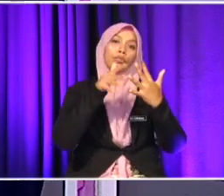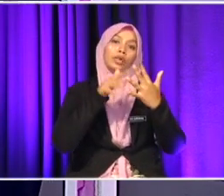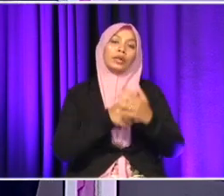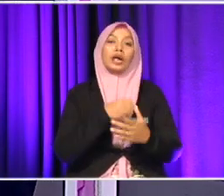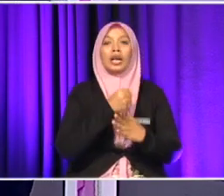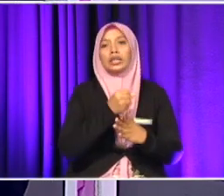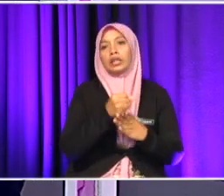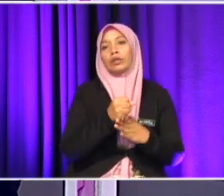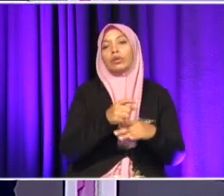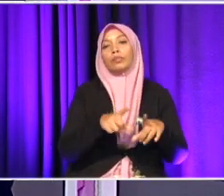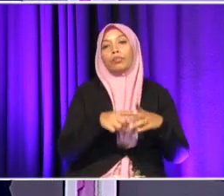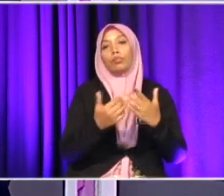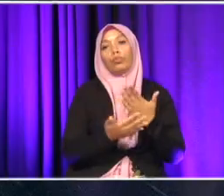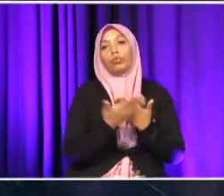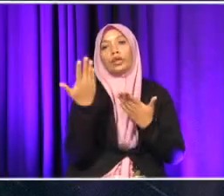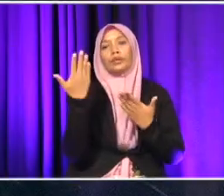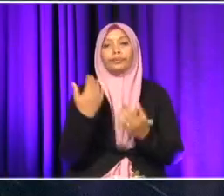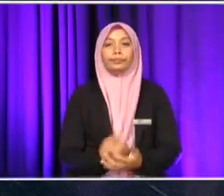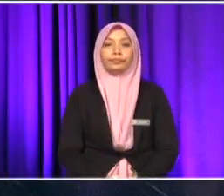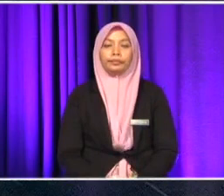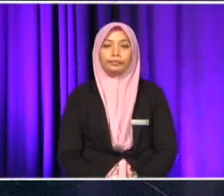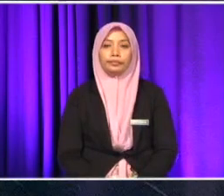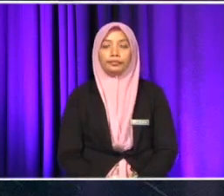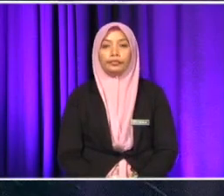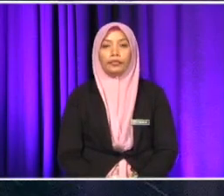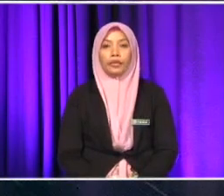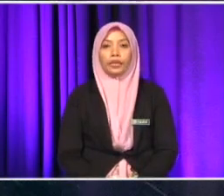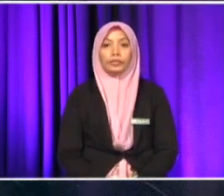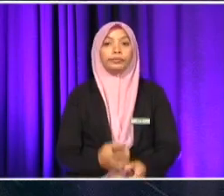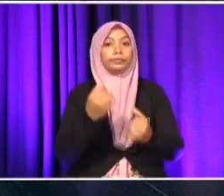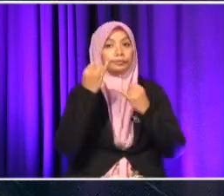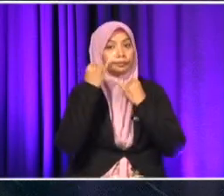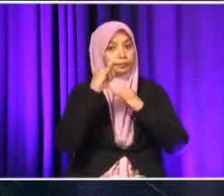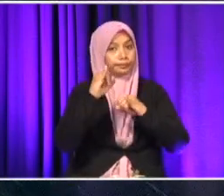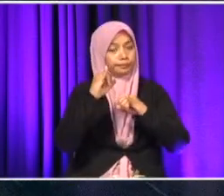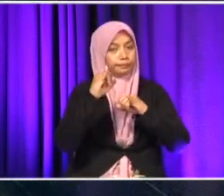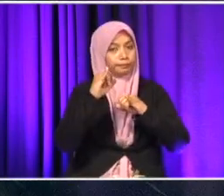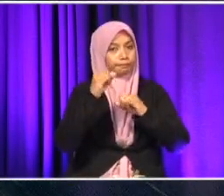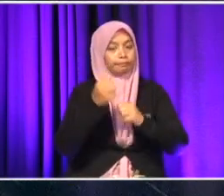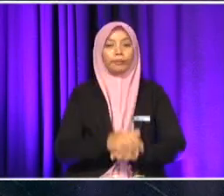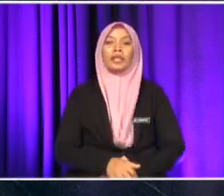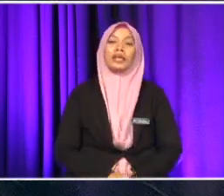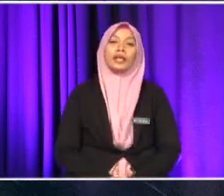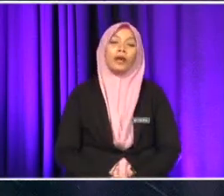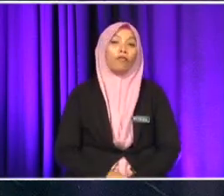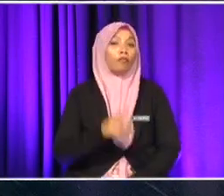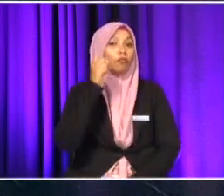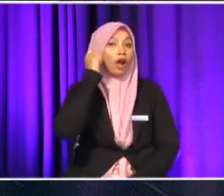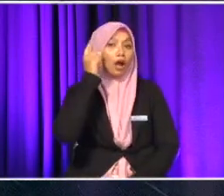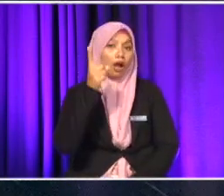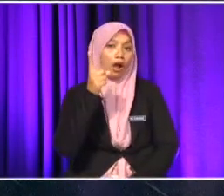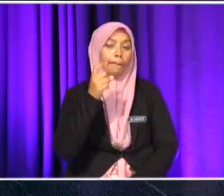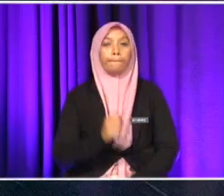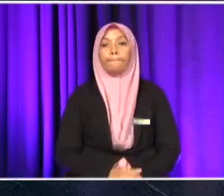muda poin boleh jatuh apa boleh janji Tengok itu pun paham Oke